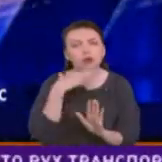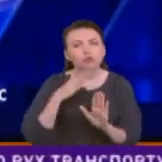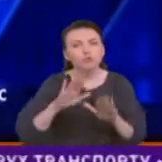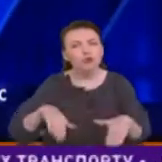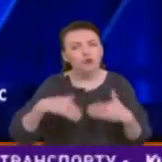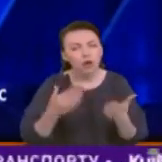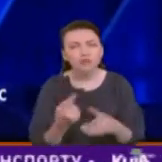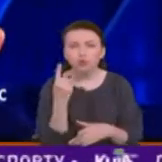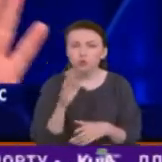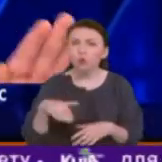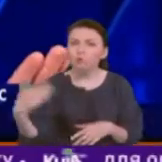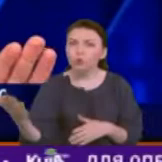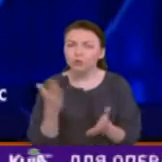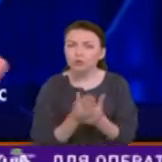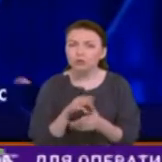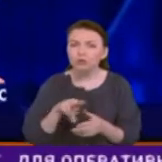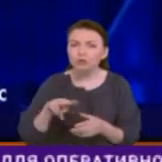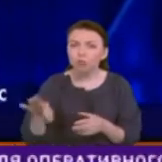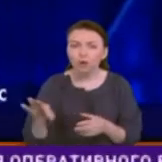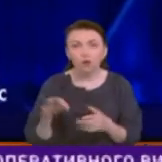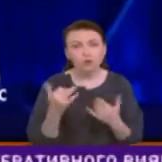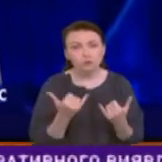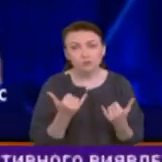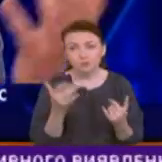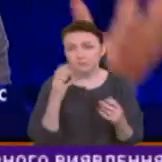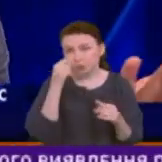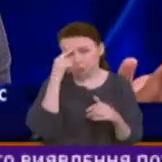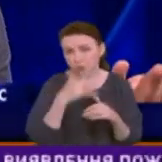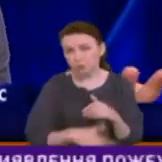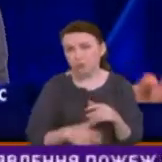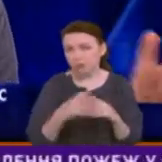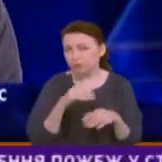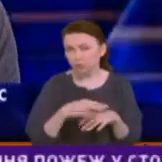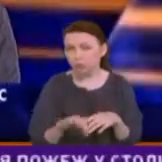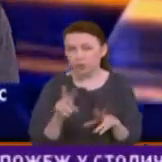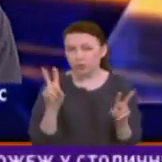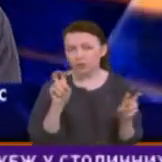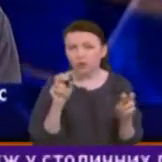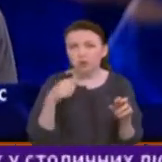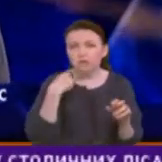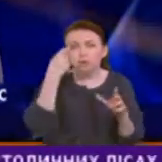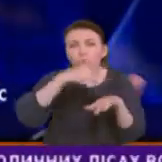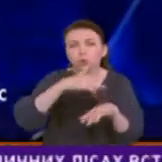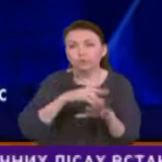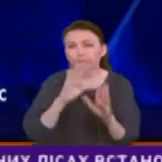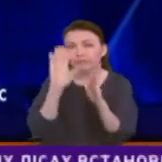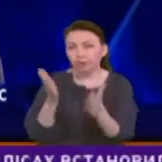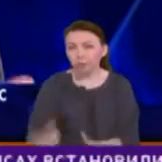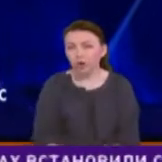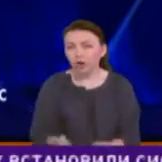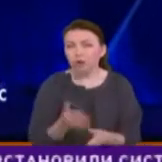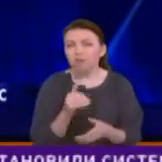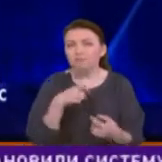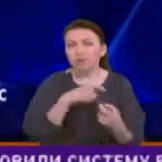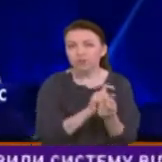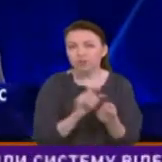багатоваріантно. З одного боку, є тло, яке зараз зрозуміло всім, бо це болюча тема, ну, культова фігура для української нації, патріарх Філарет, в